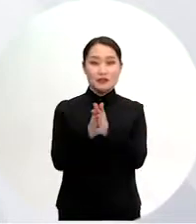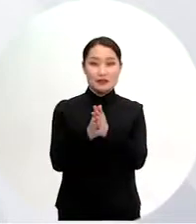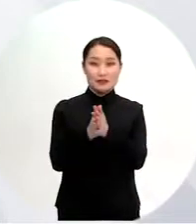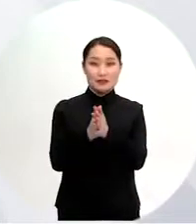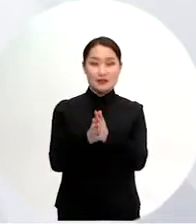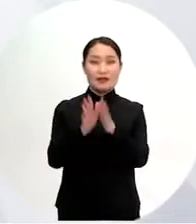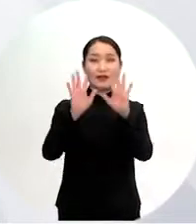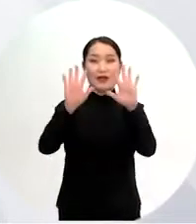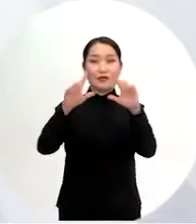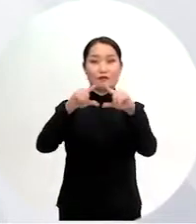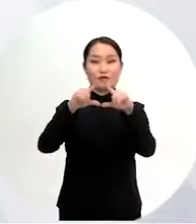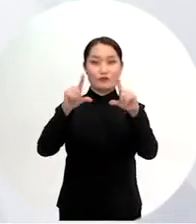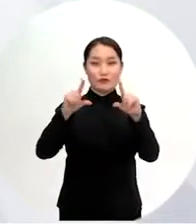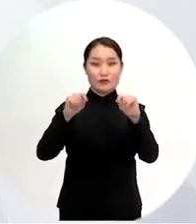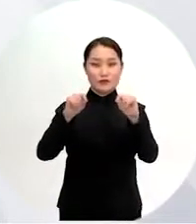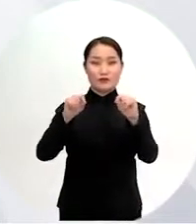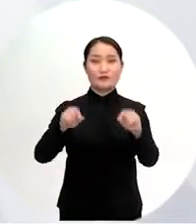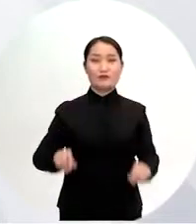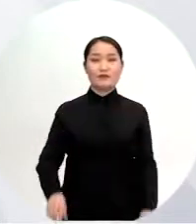Нийлээд 10 дөрвөлжин.